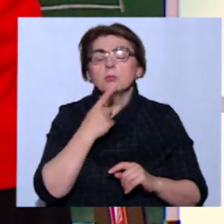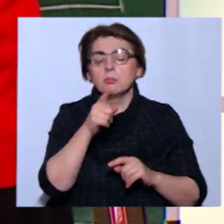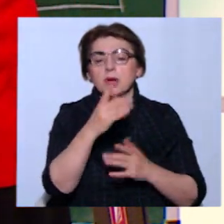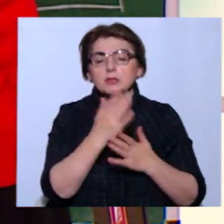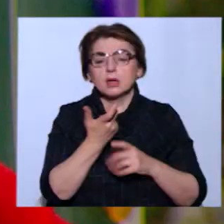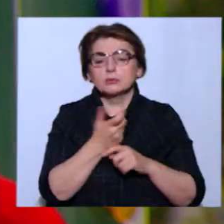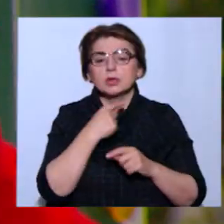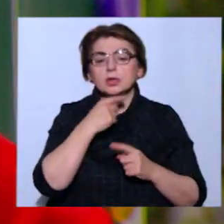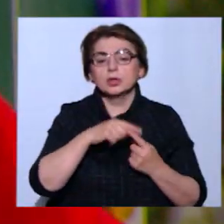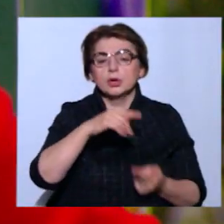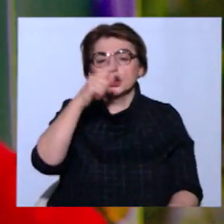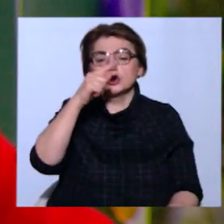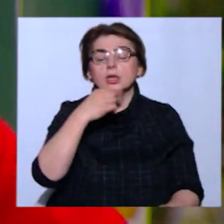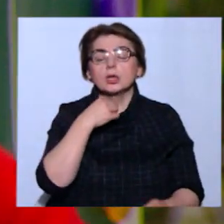კისერი.